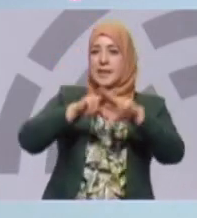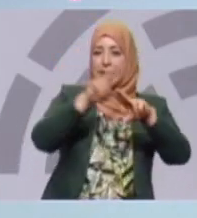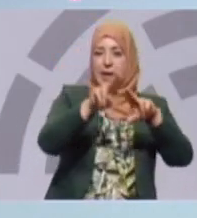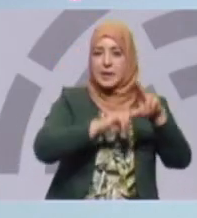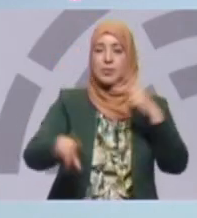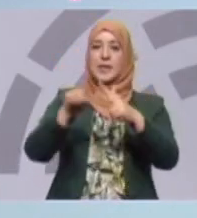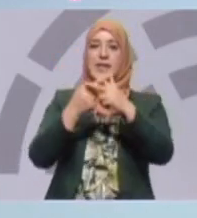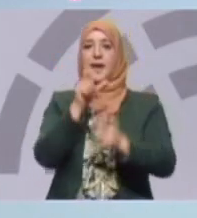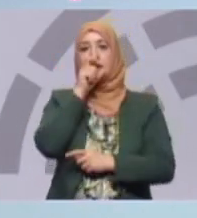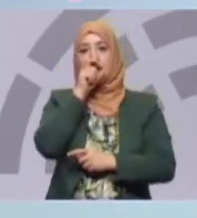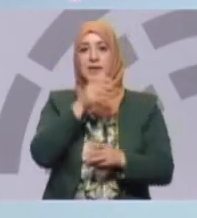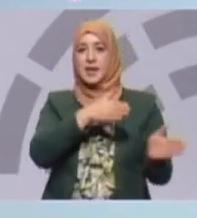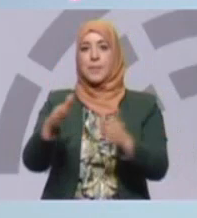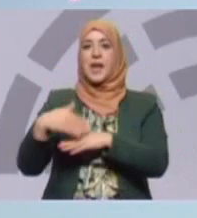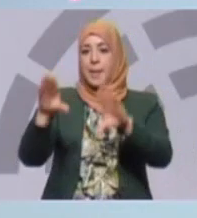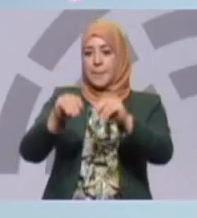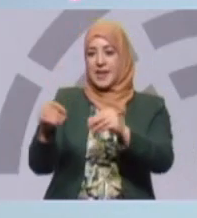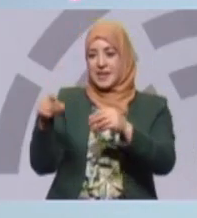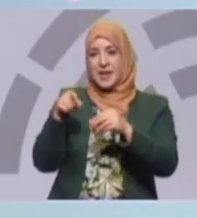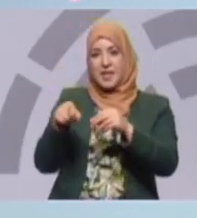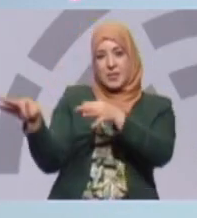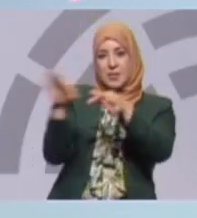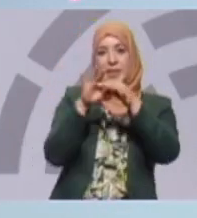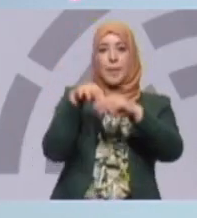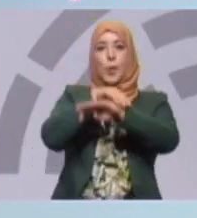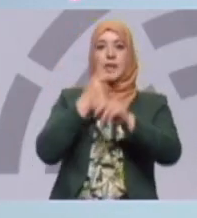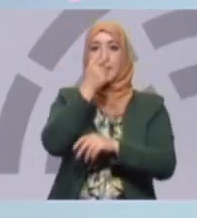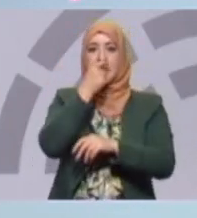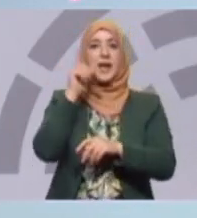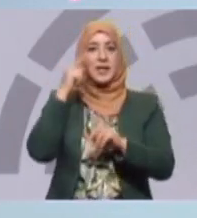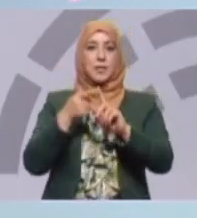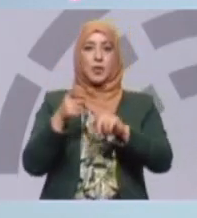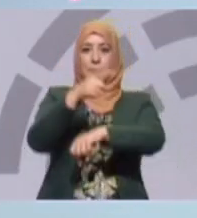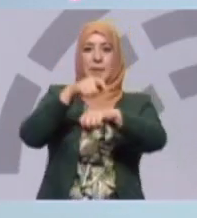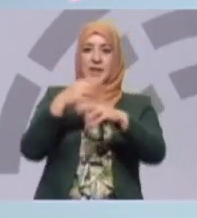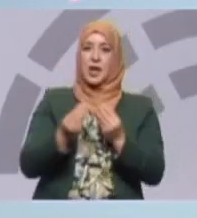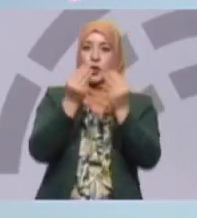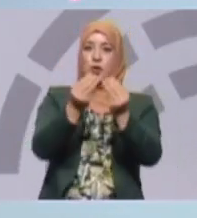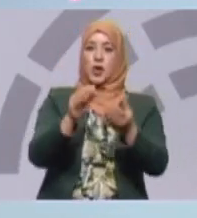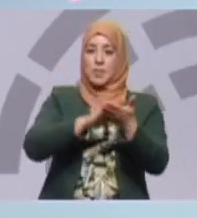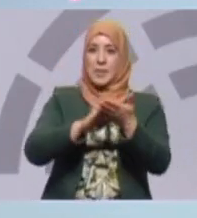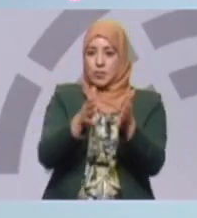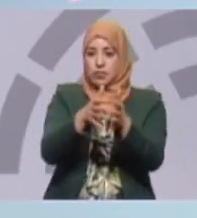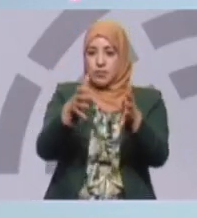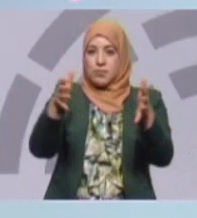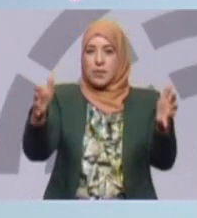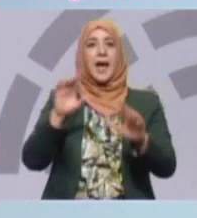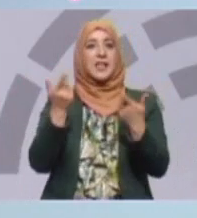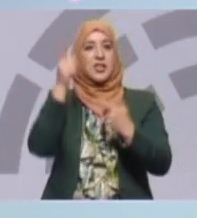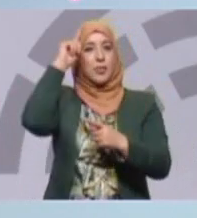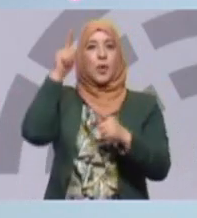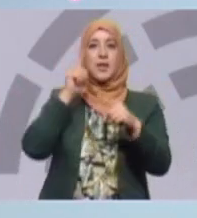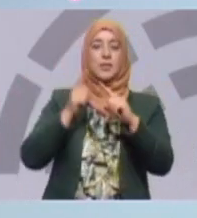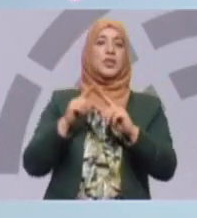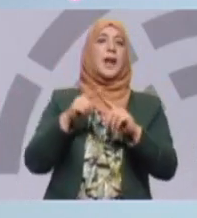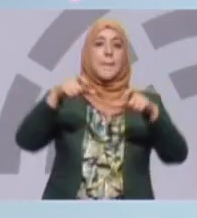بالنسبه لمدينه بشار كذلك همم تطعيم البلديه برشيد عقاري كبير حتى تتمكن من